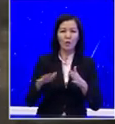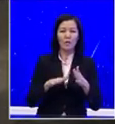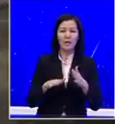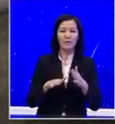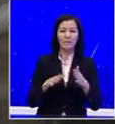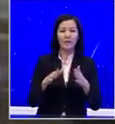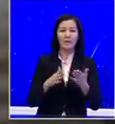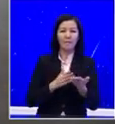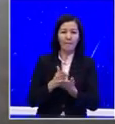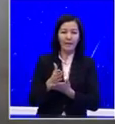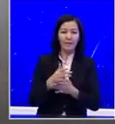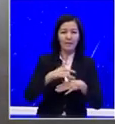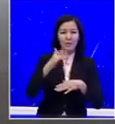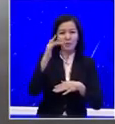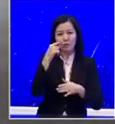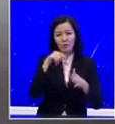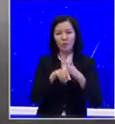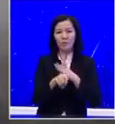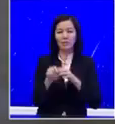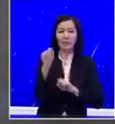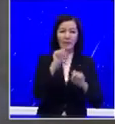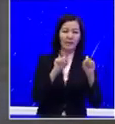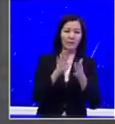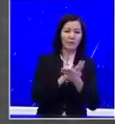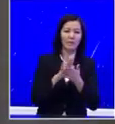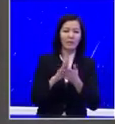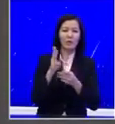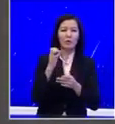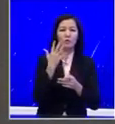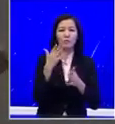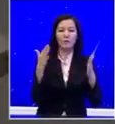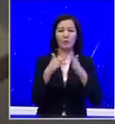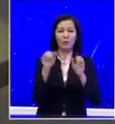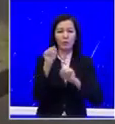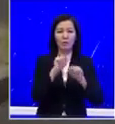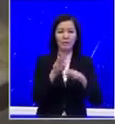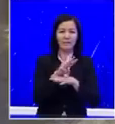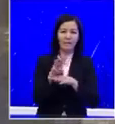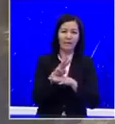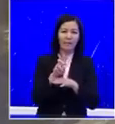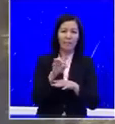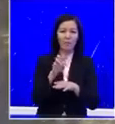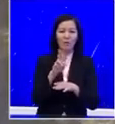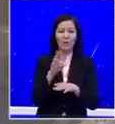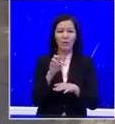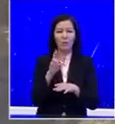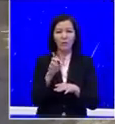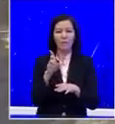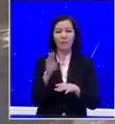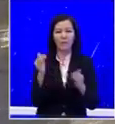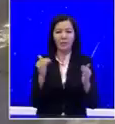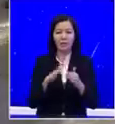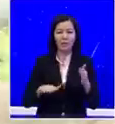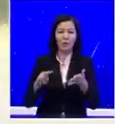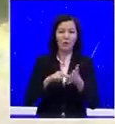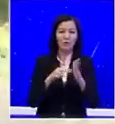подъезд іштерінде қамтып өтті. Жалпы күні бойы 305 үй дезинфекцияланды. Алда болашақ Көктөбе, Береке шағын аудандары жоспарда